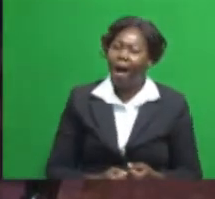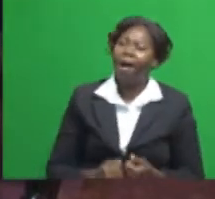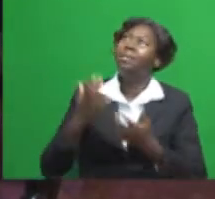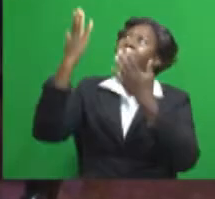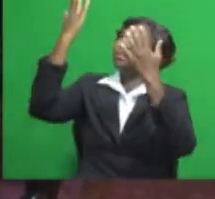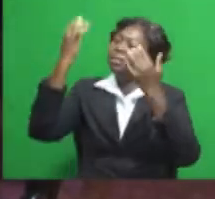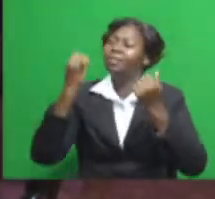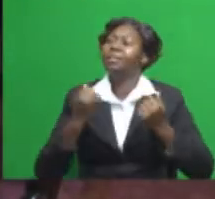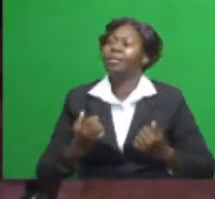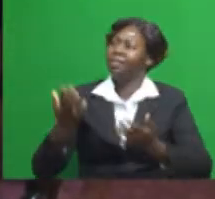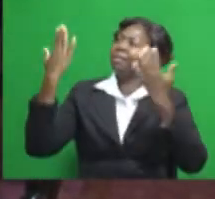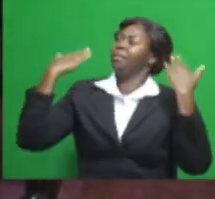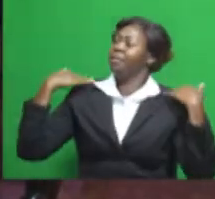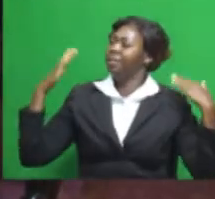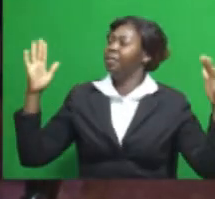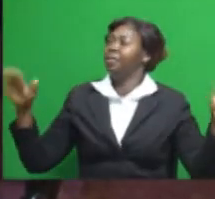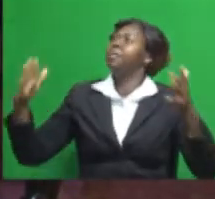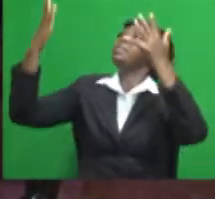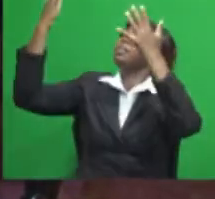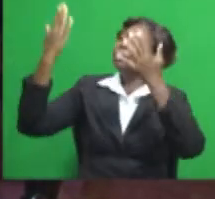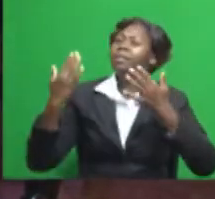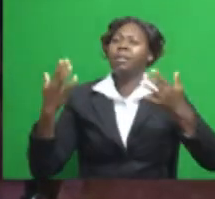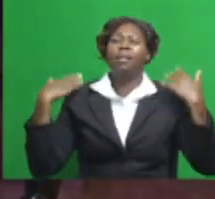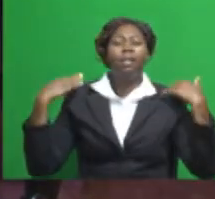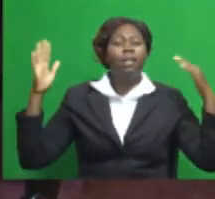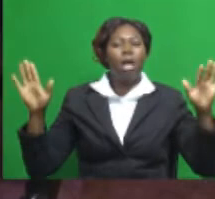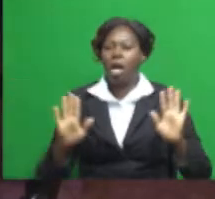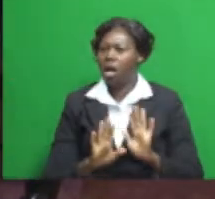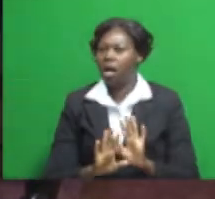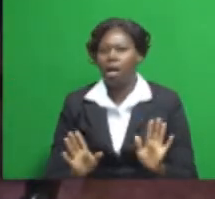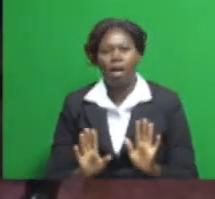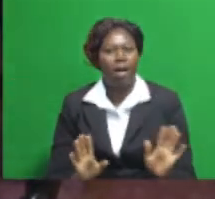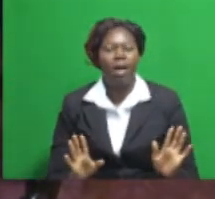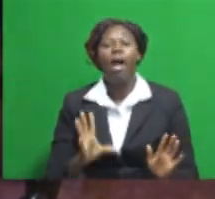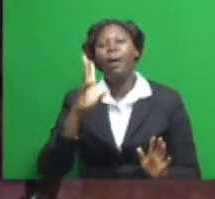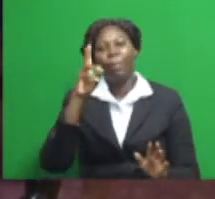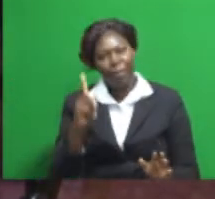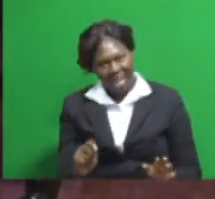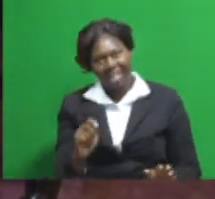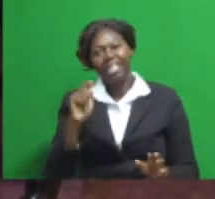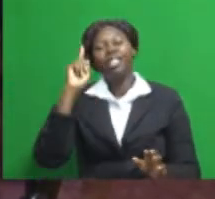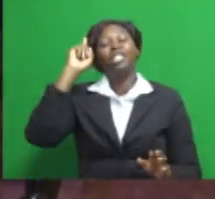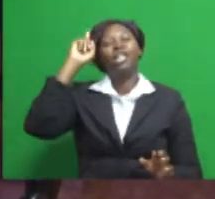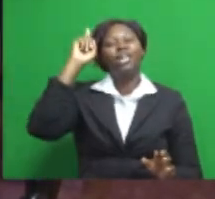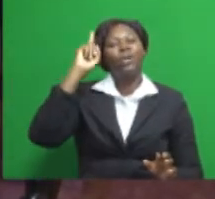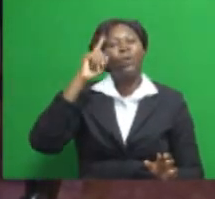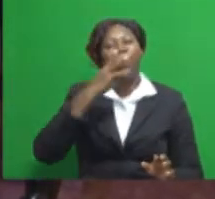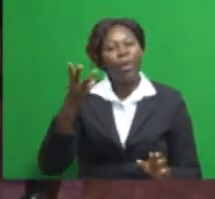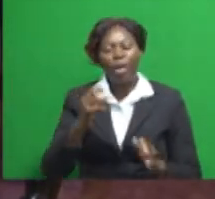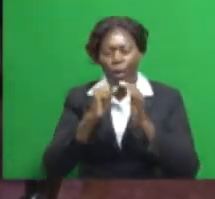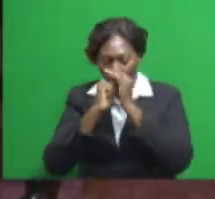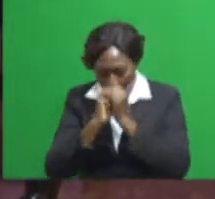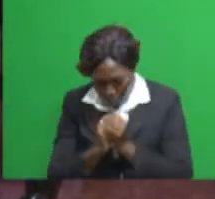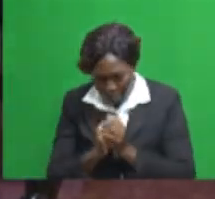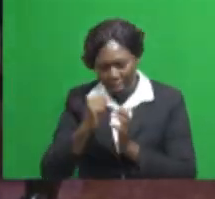wo baba ndova notendera dzozoti batsaka minamato inoramba ichienda kuna Mwari hatina mate vatumwa